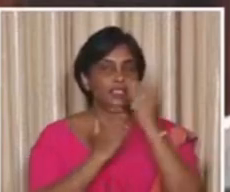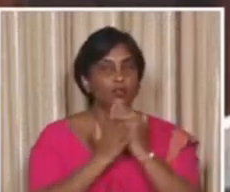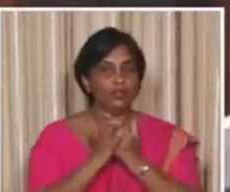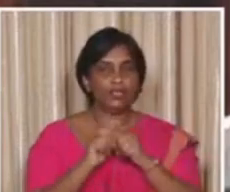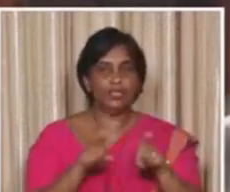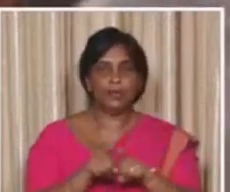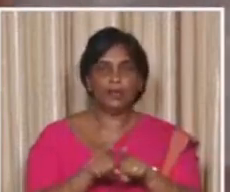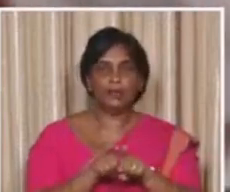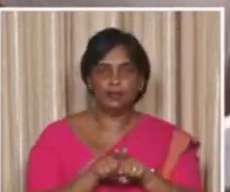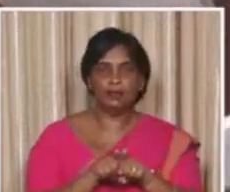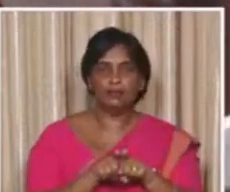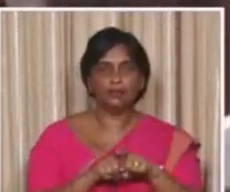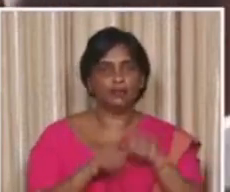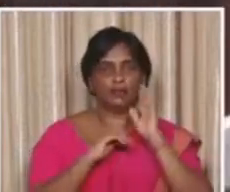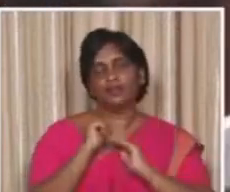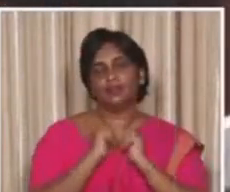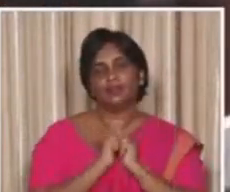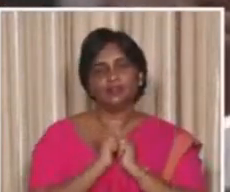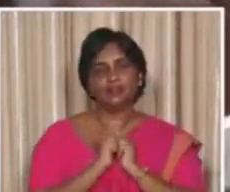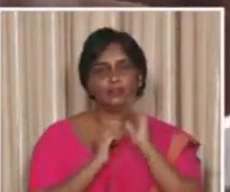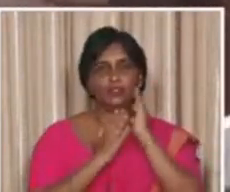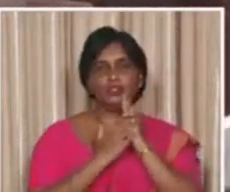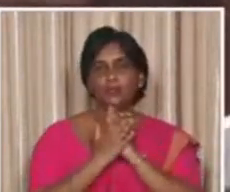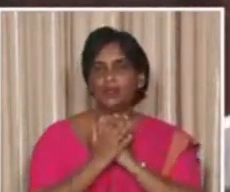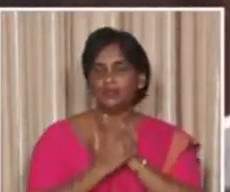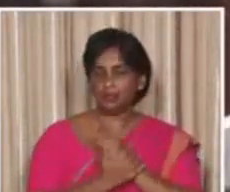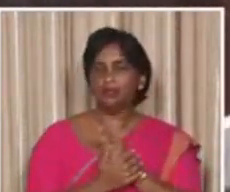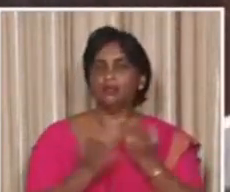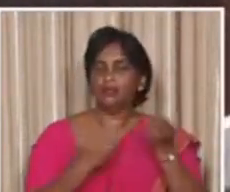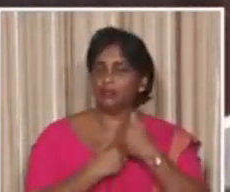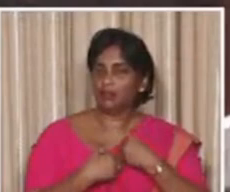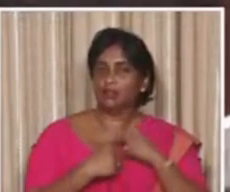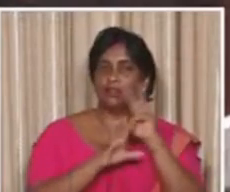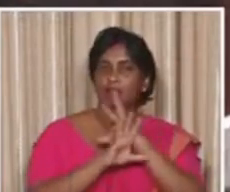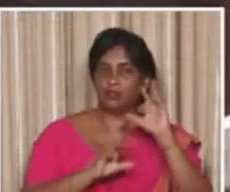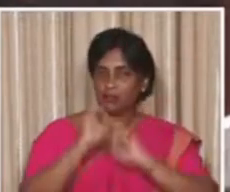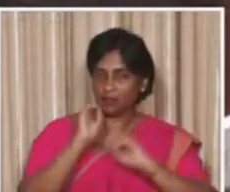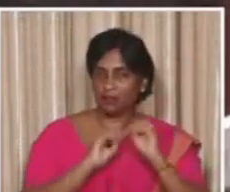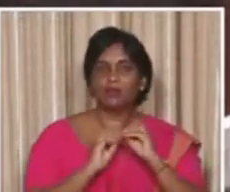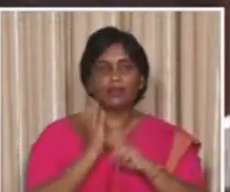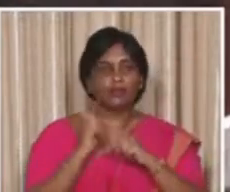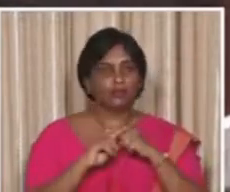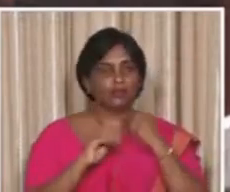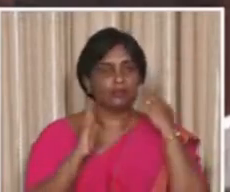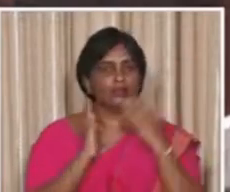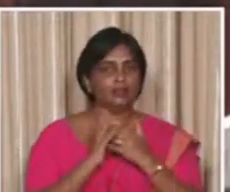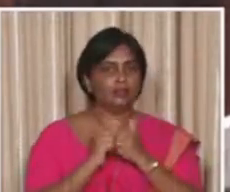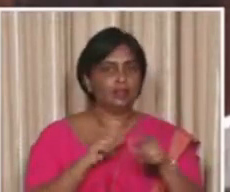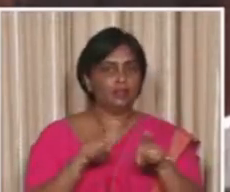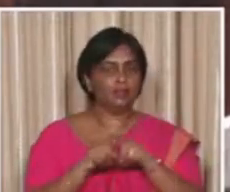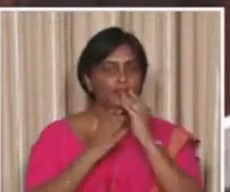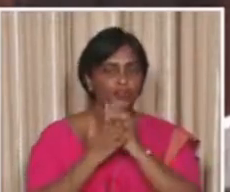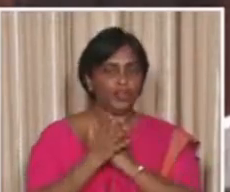வேண்டும். இன்று அரசாங்கம் எங்களிடமிருந்து இன்று 18% வரி அதிகரிக்கப்பட்டிருக்கு. 18% வரி என்று சொன்னால் இன்று பால்மாயிலே